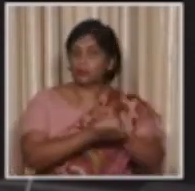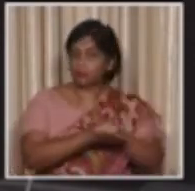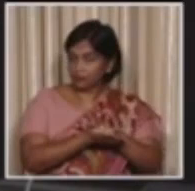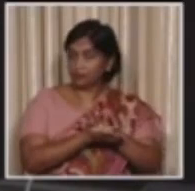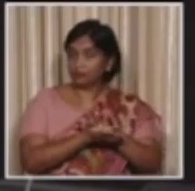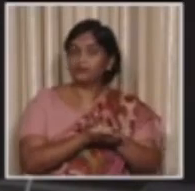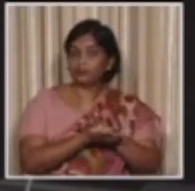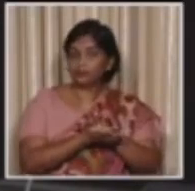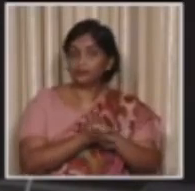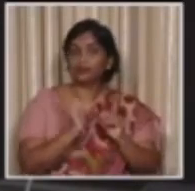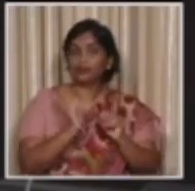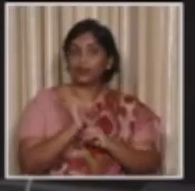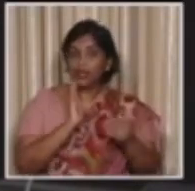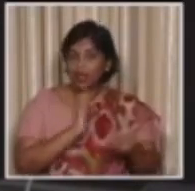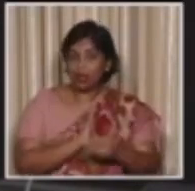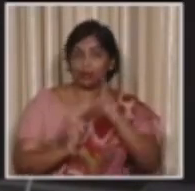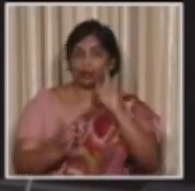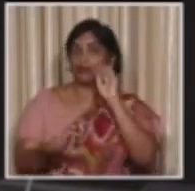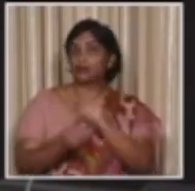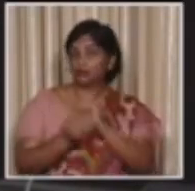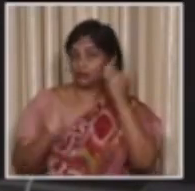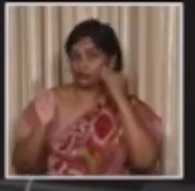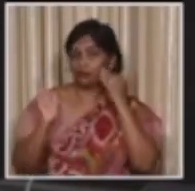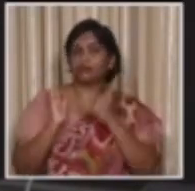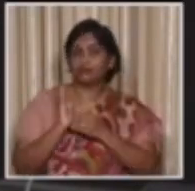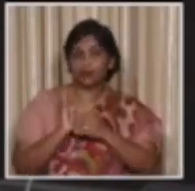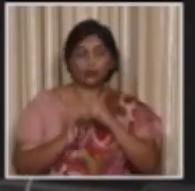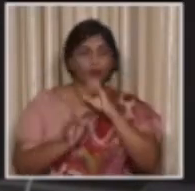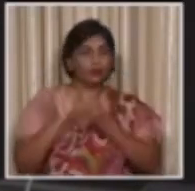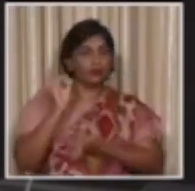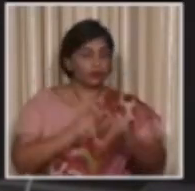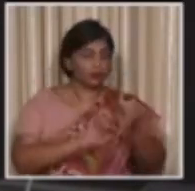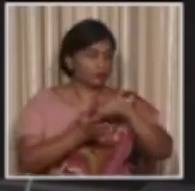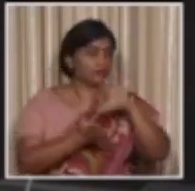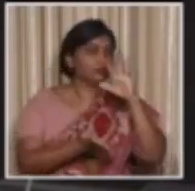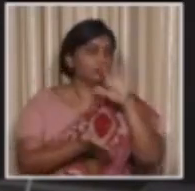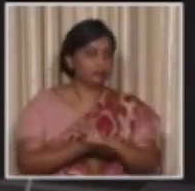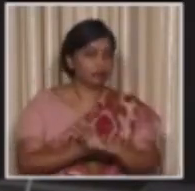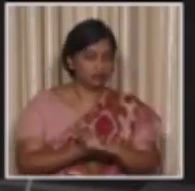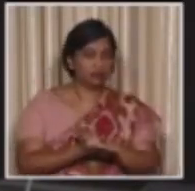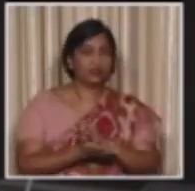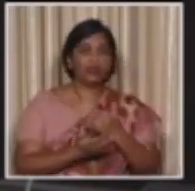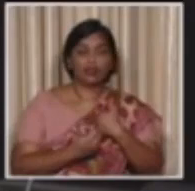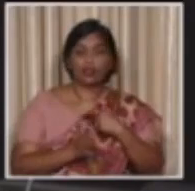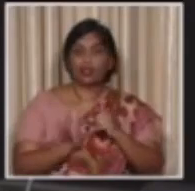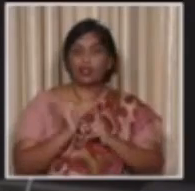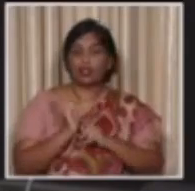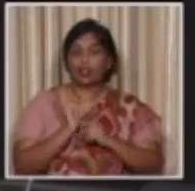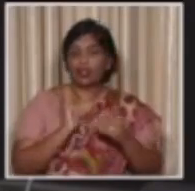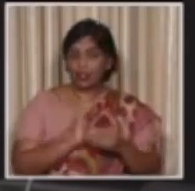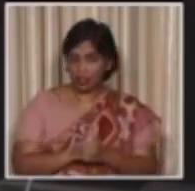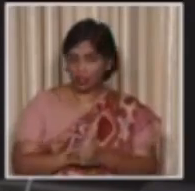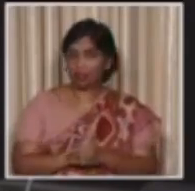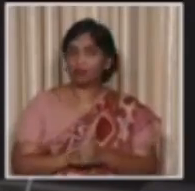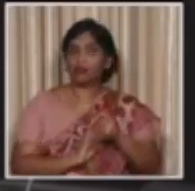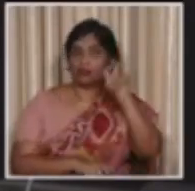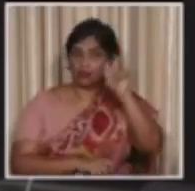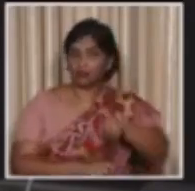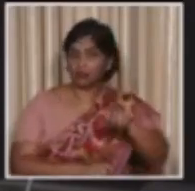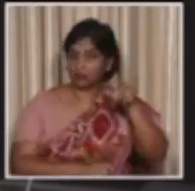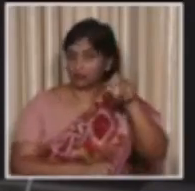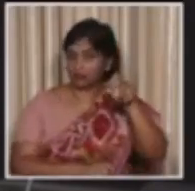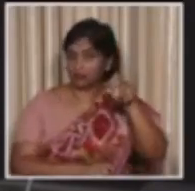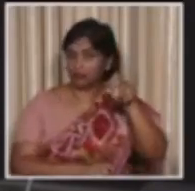කරපු මේ කම්කරුවන්ගේ ආරක්ෂාව වෙනුවෙන් නඩු පැවරීම කටයුතු කරපු අපේ කම්කරු නිලධාරි